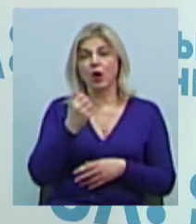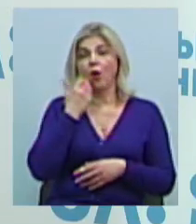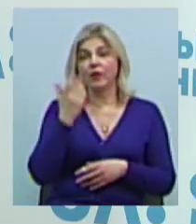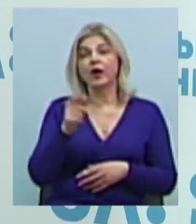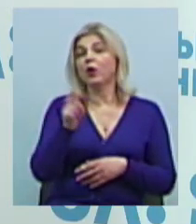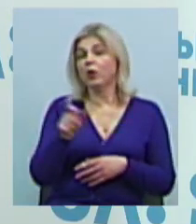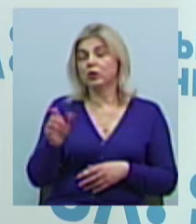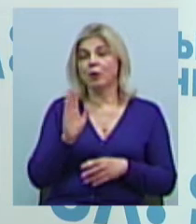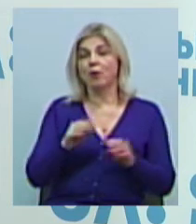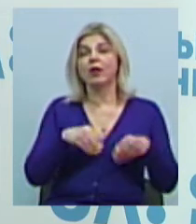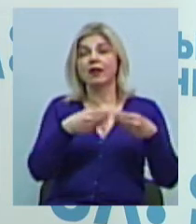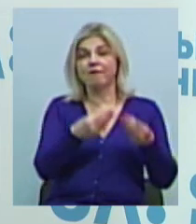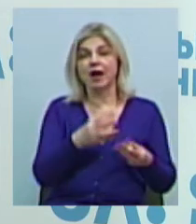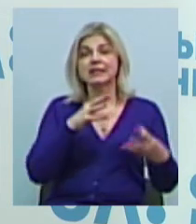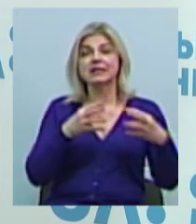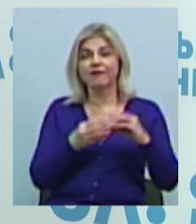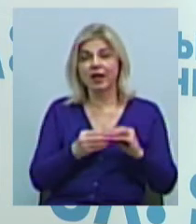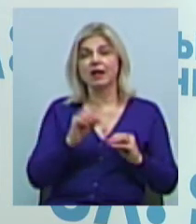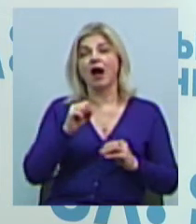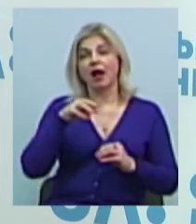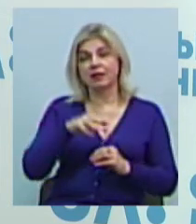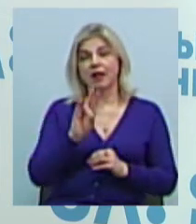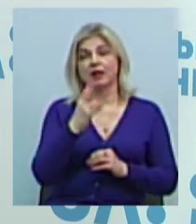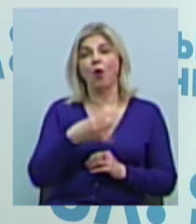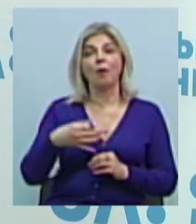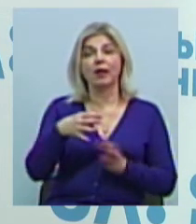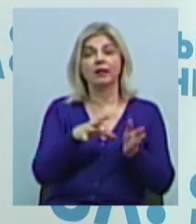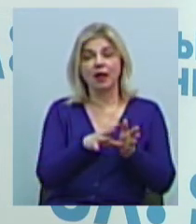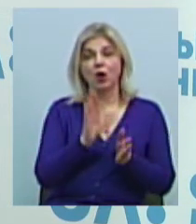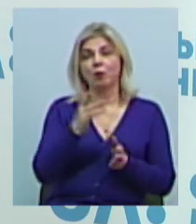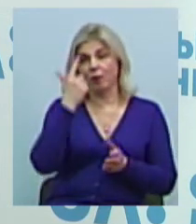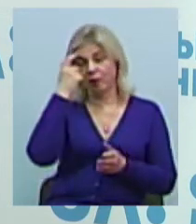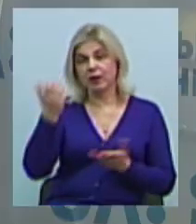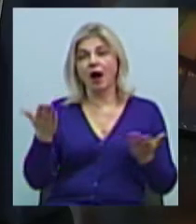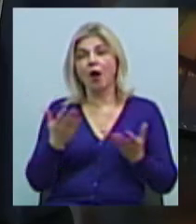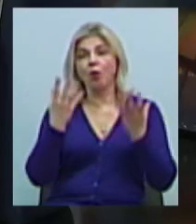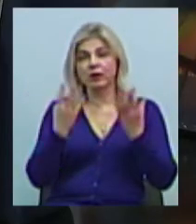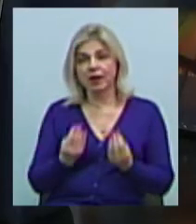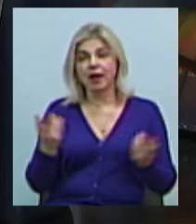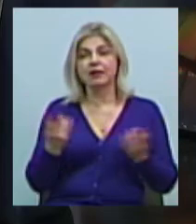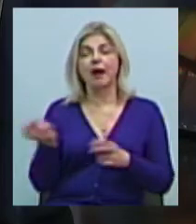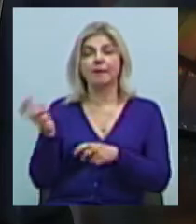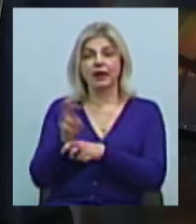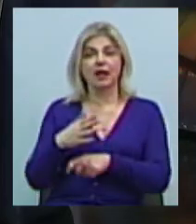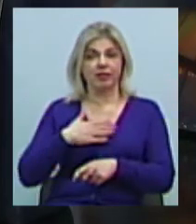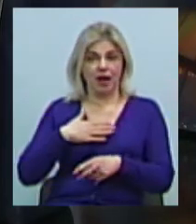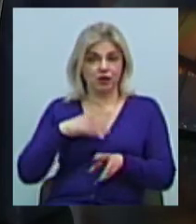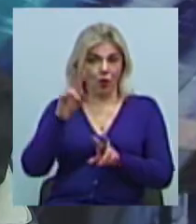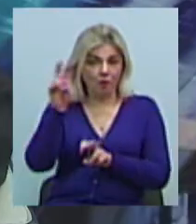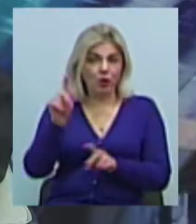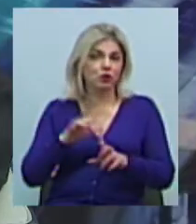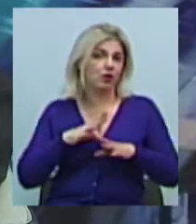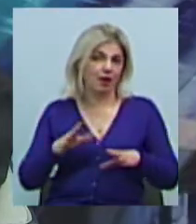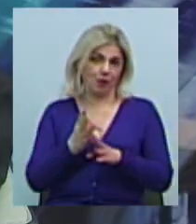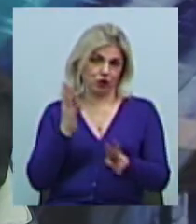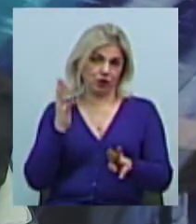споживачі будуть надавати звіти в АТ «Миколаїв Обленерго», їм буде повідомлено, в який день потрібно прийти до нашої компанії, щоб не було таких черг.